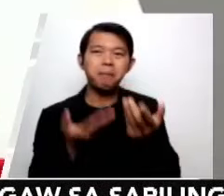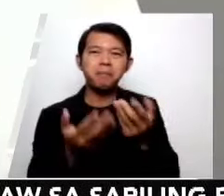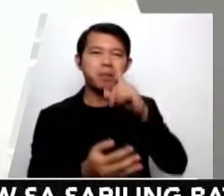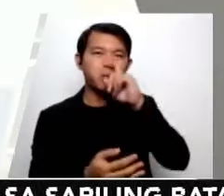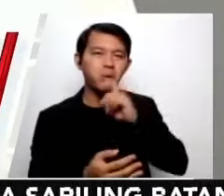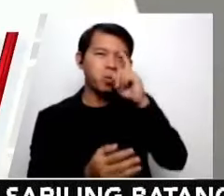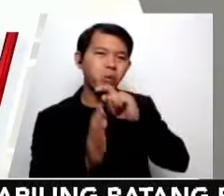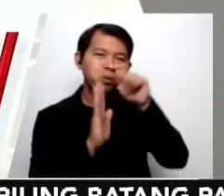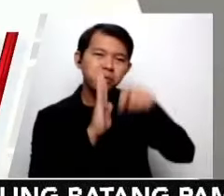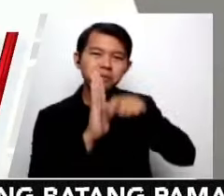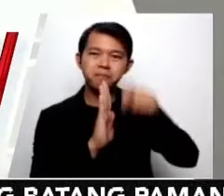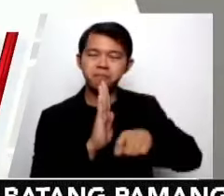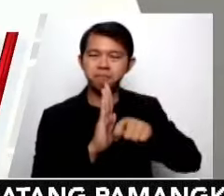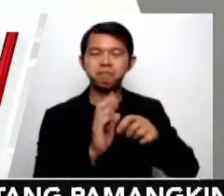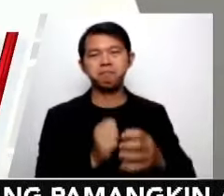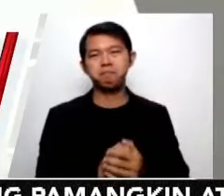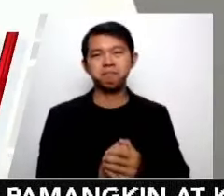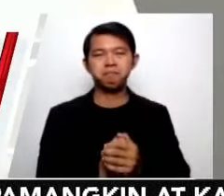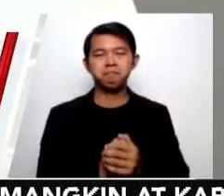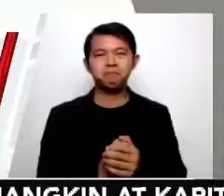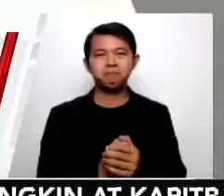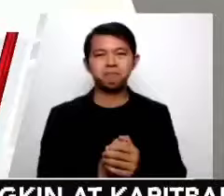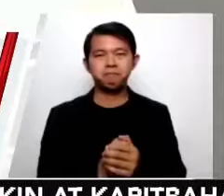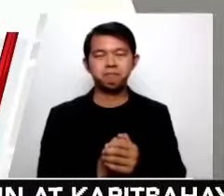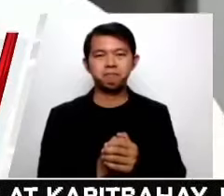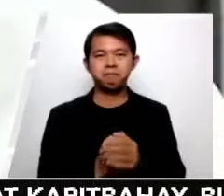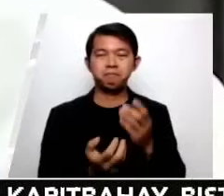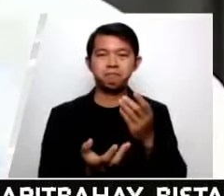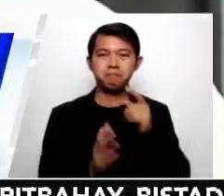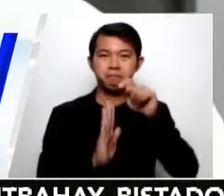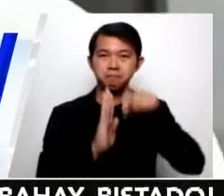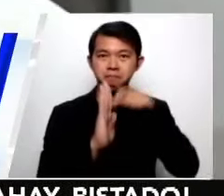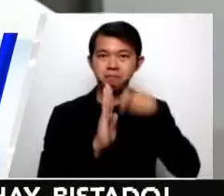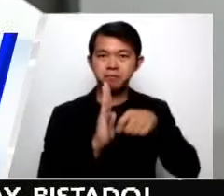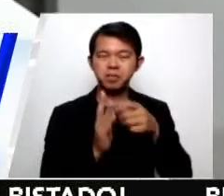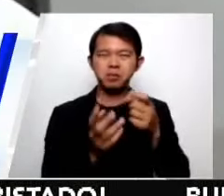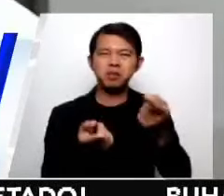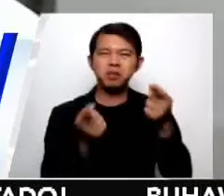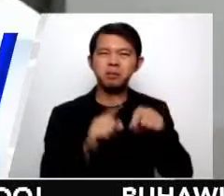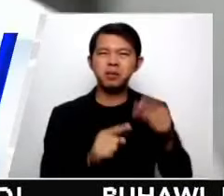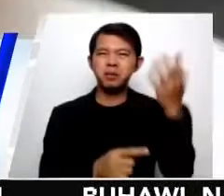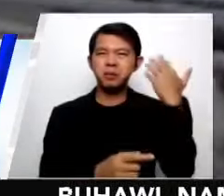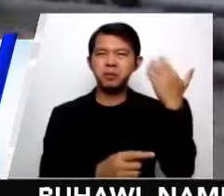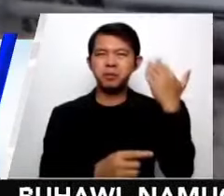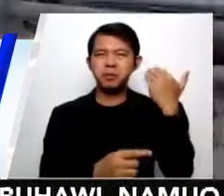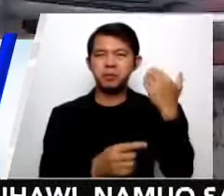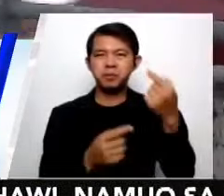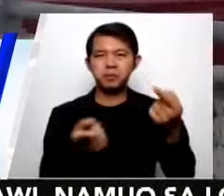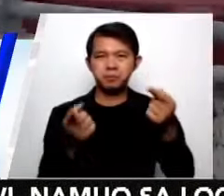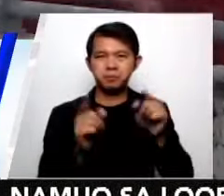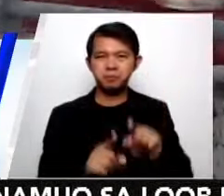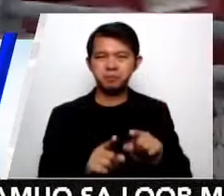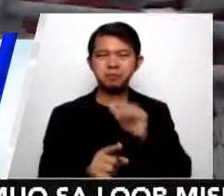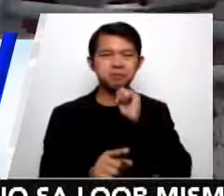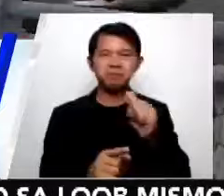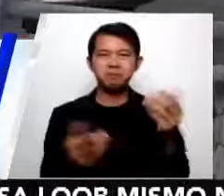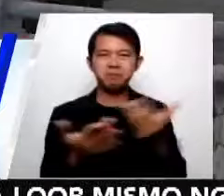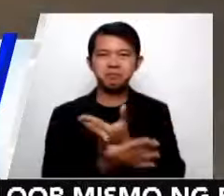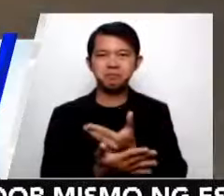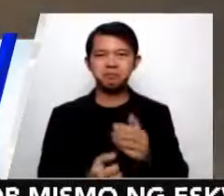possible na that video happened many, many years ago. Parang tingin ko parang hindi naman ngayon lang yan. Dagdag pa niya, may